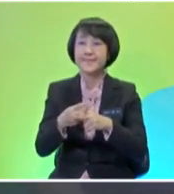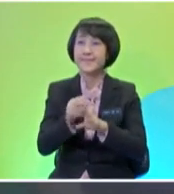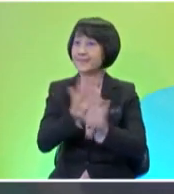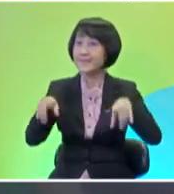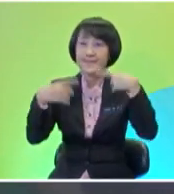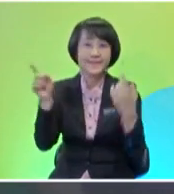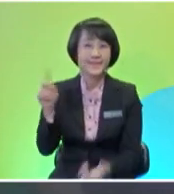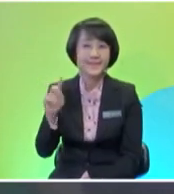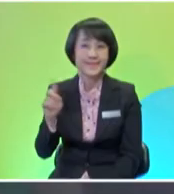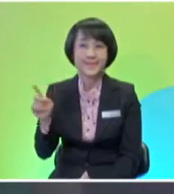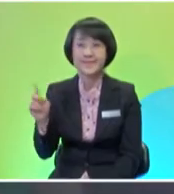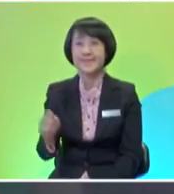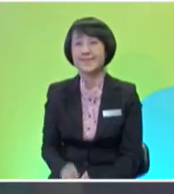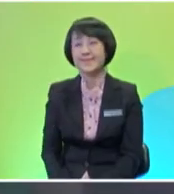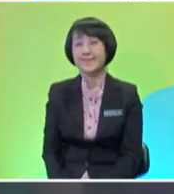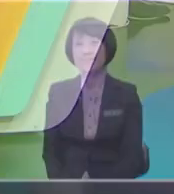ke mana-mana.